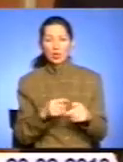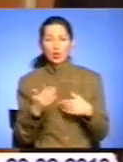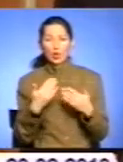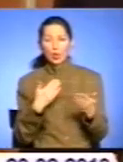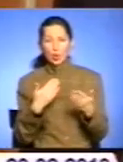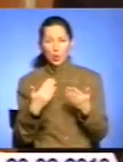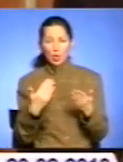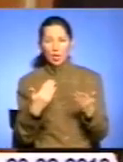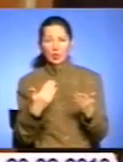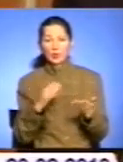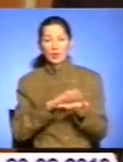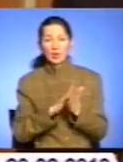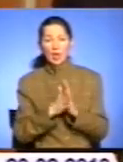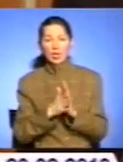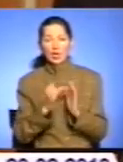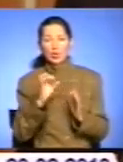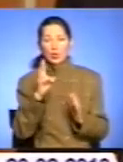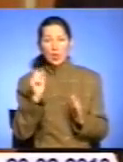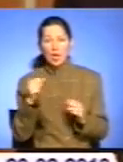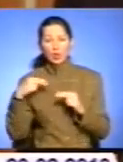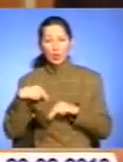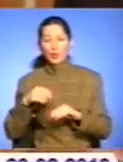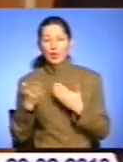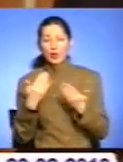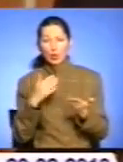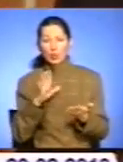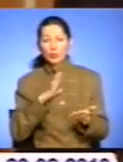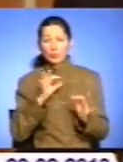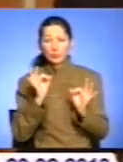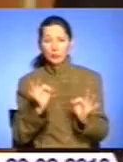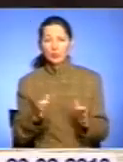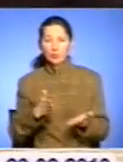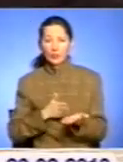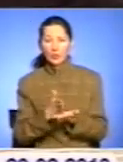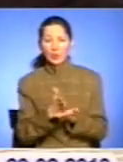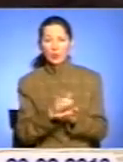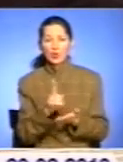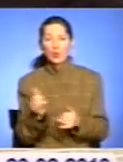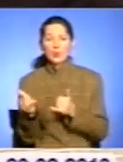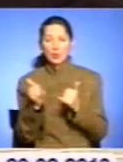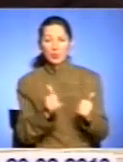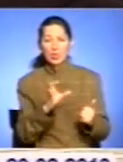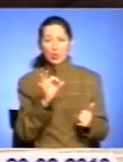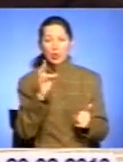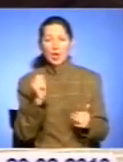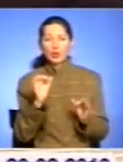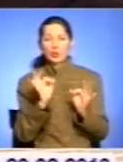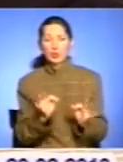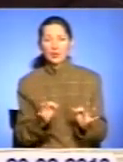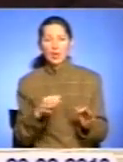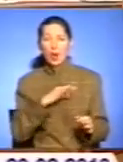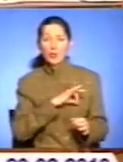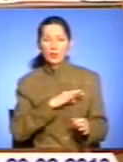стосунки, стан соціально-трудових відносин був в правильному напрямку. Аби забезпечити соціальну справедливість,